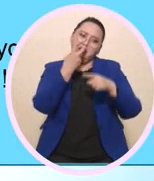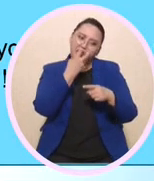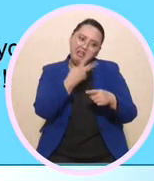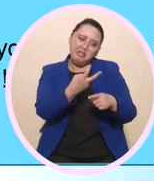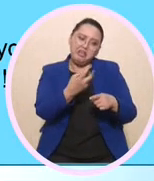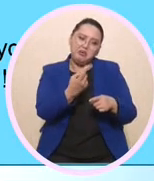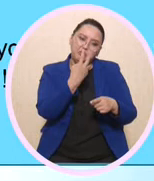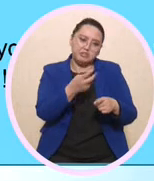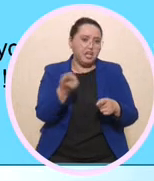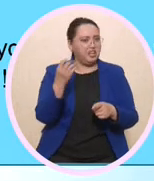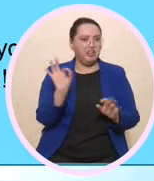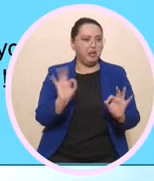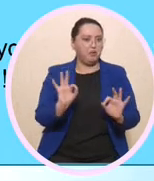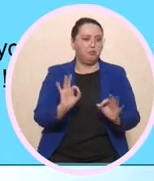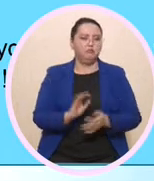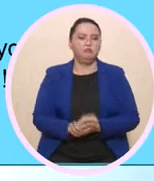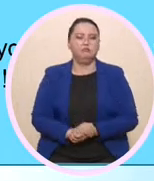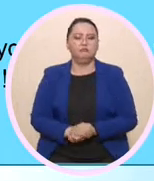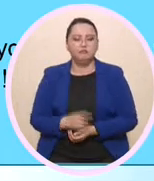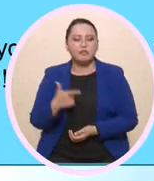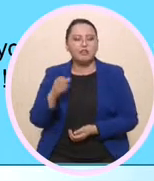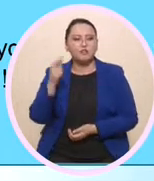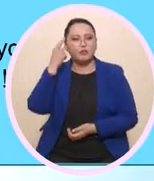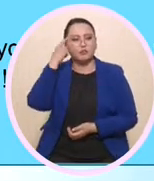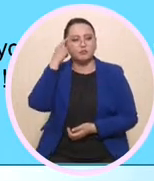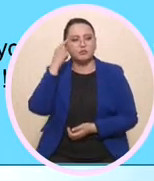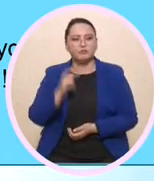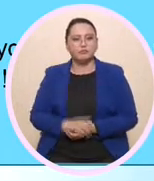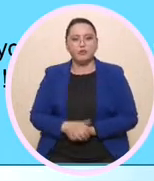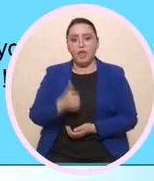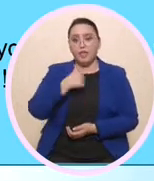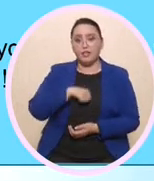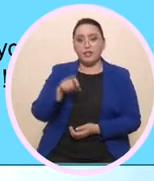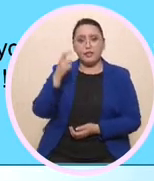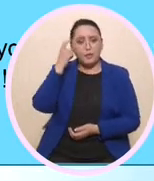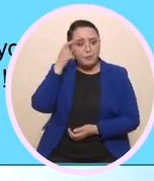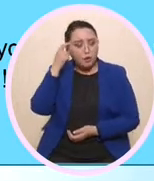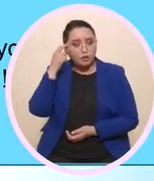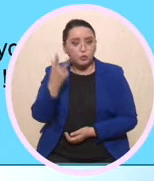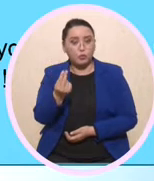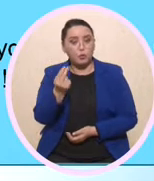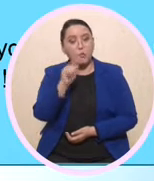гэж бодсон. За хинийхэн бодол ор үндэстэй вэ?